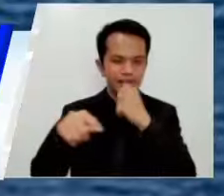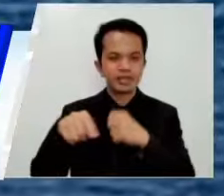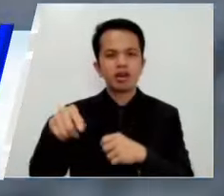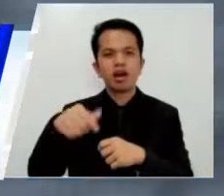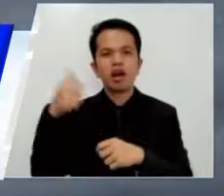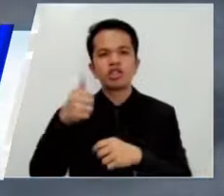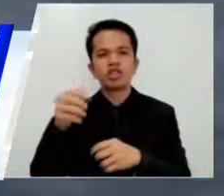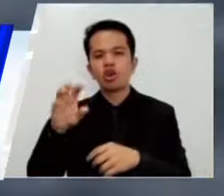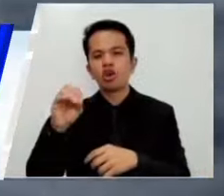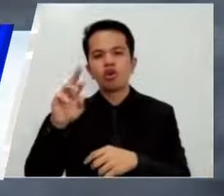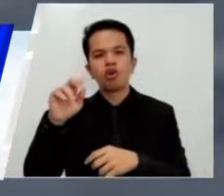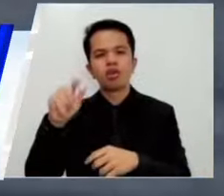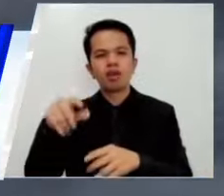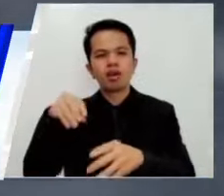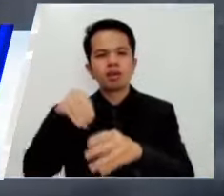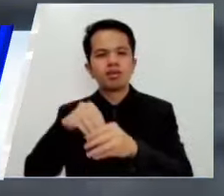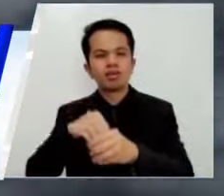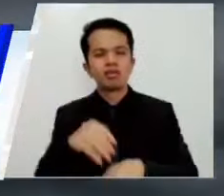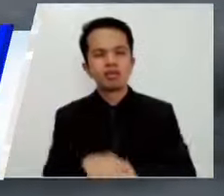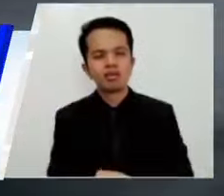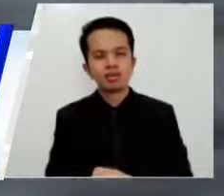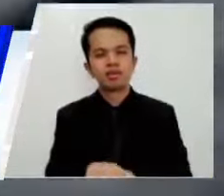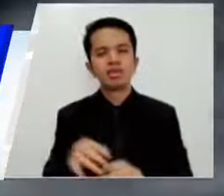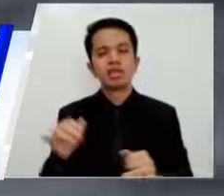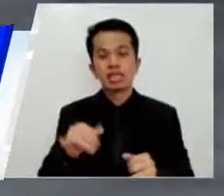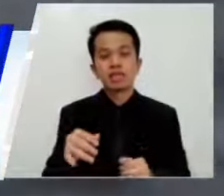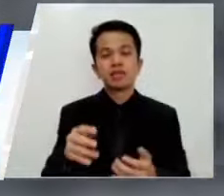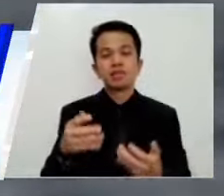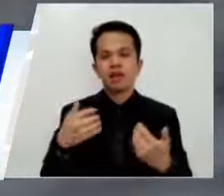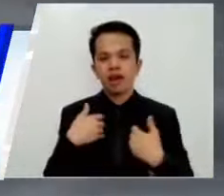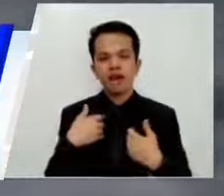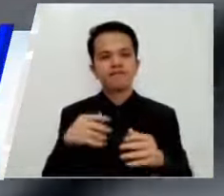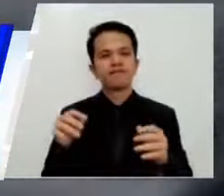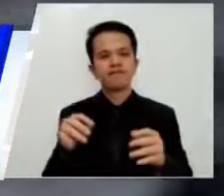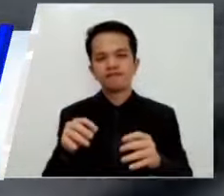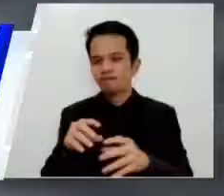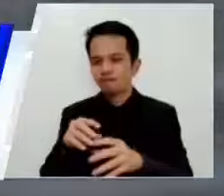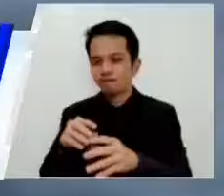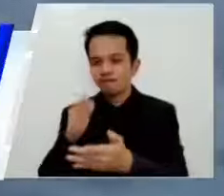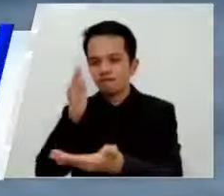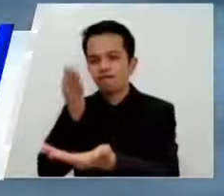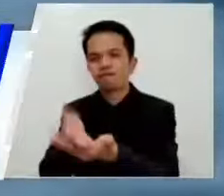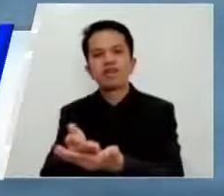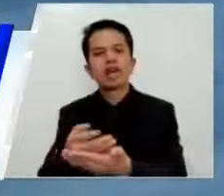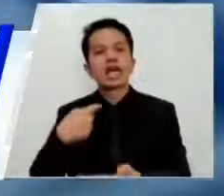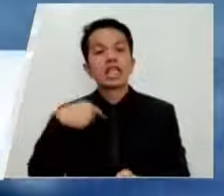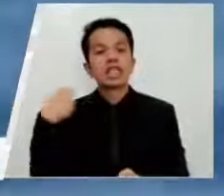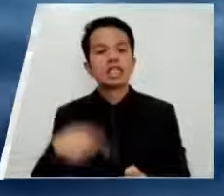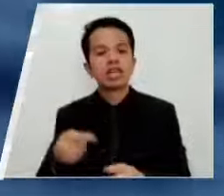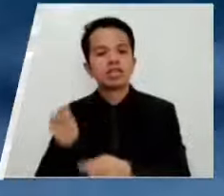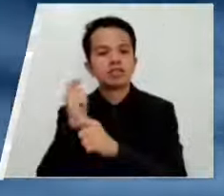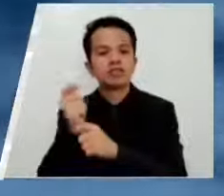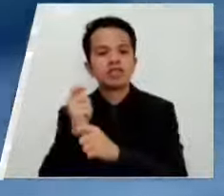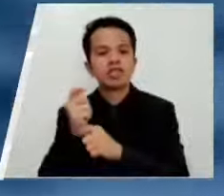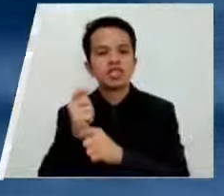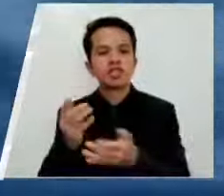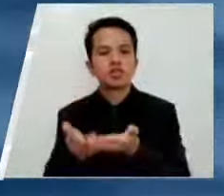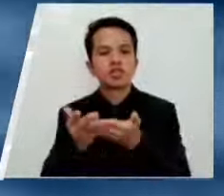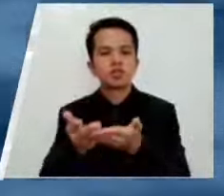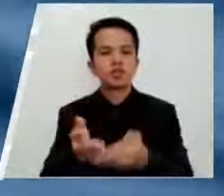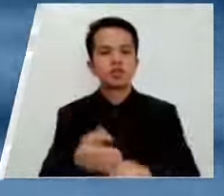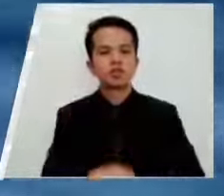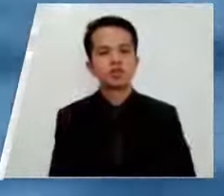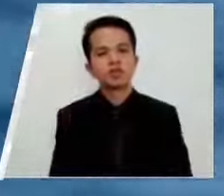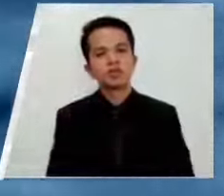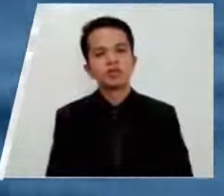isla. Kahapon naman ay dumaan din sa parehong lugar ang isang Chinese fishing militia. Walang pagkasaw. Ha?